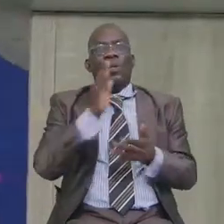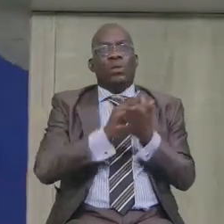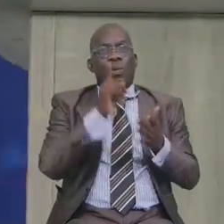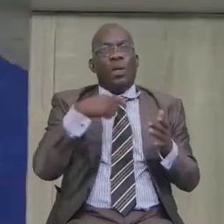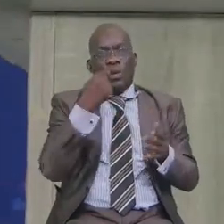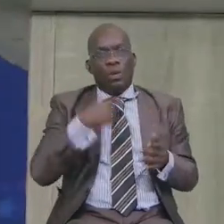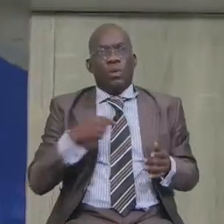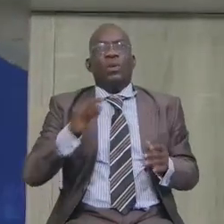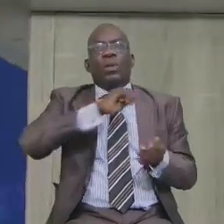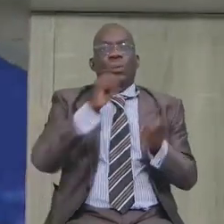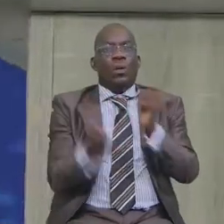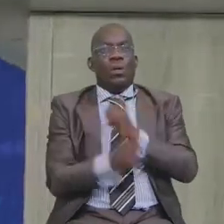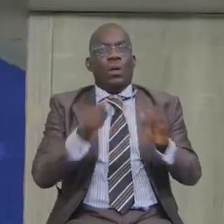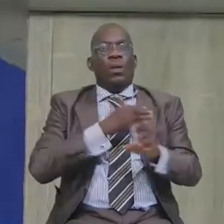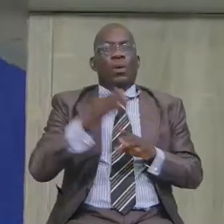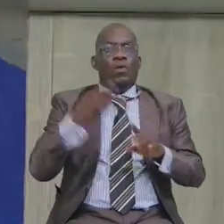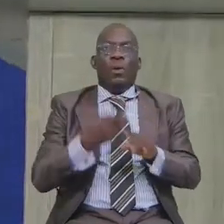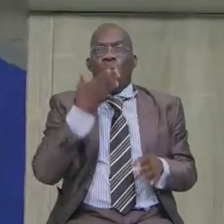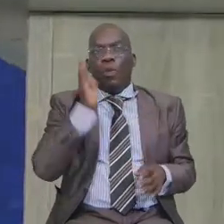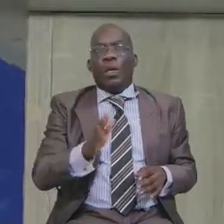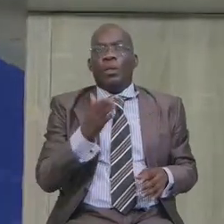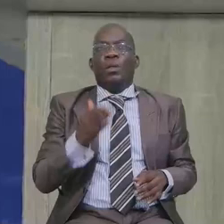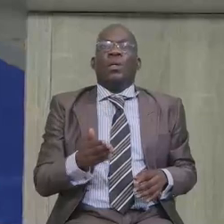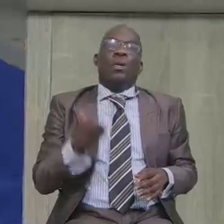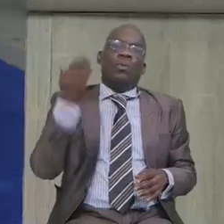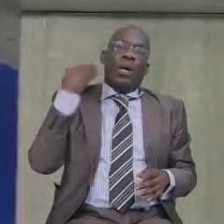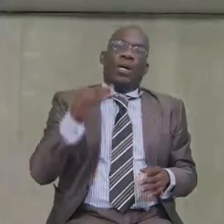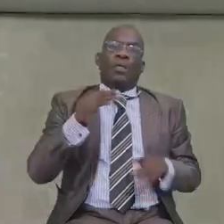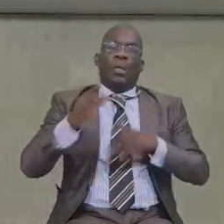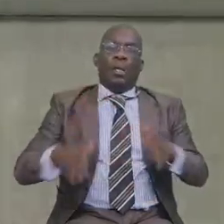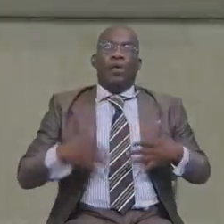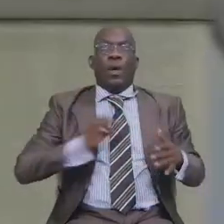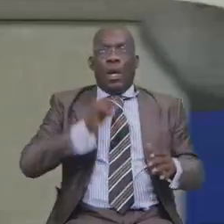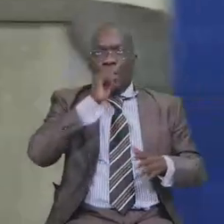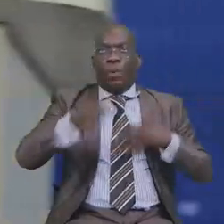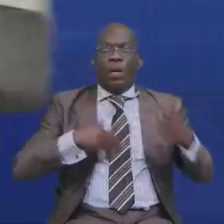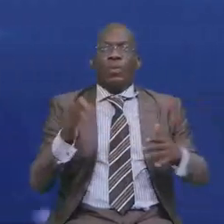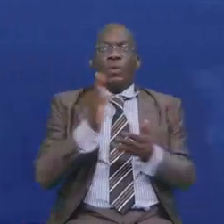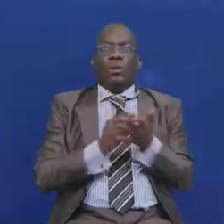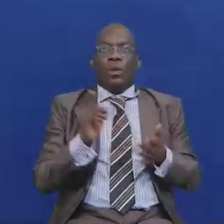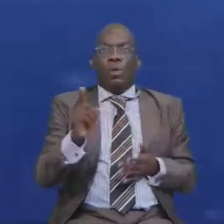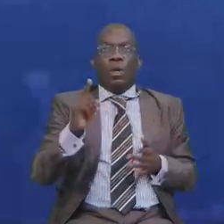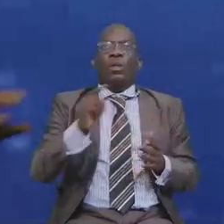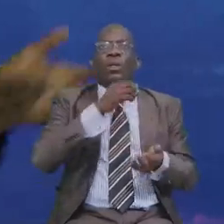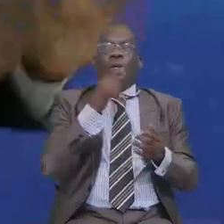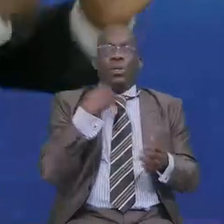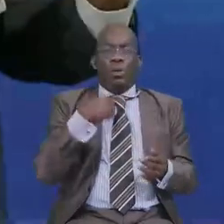de votre vie mauvaise du passé. Oh, je suis heureux que quelqu'un me l'ait dit. Oh,